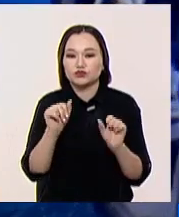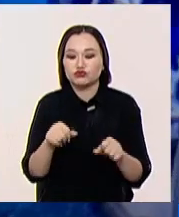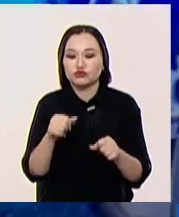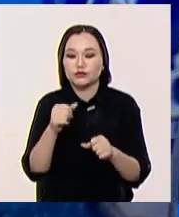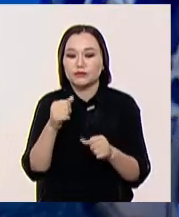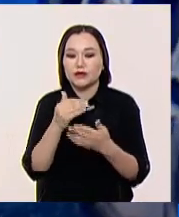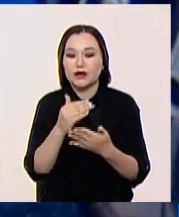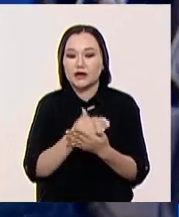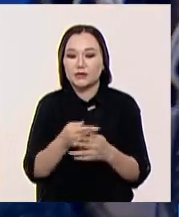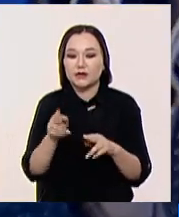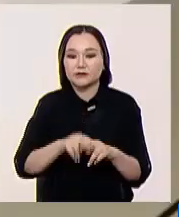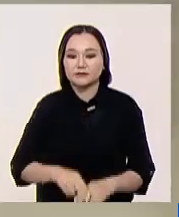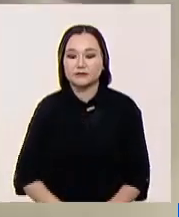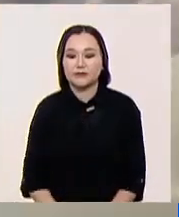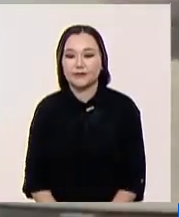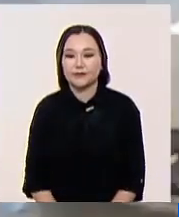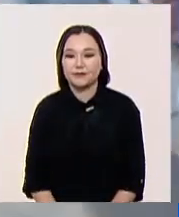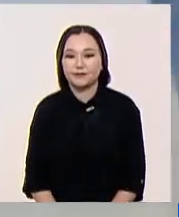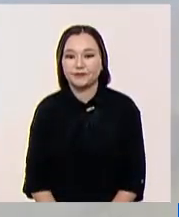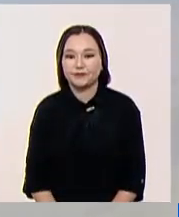в рамках программы.